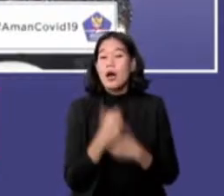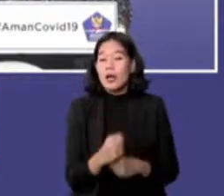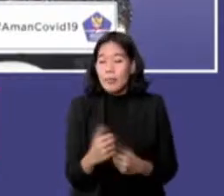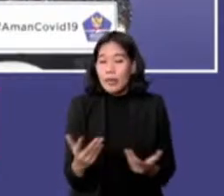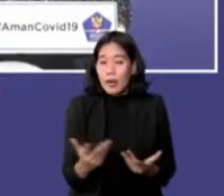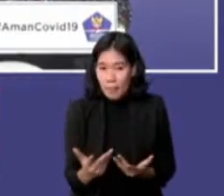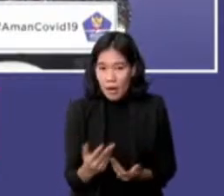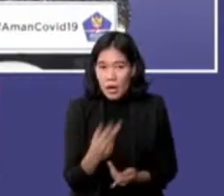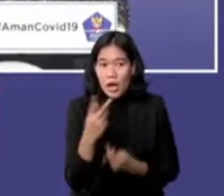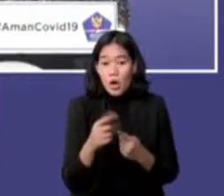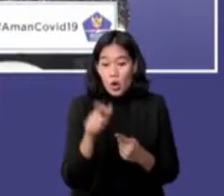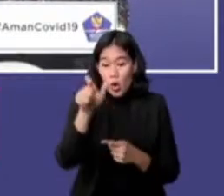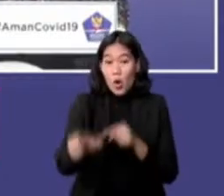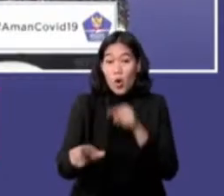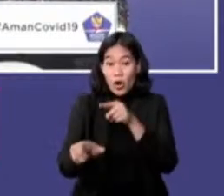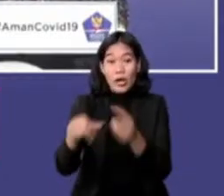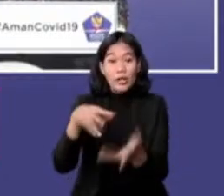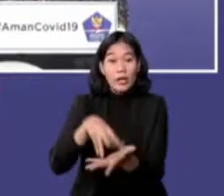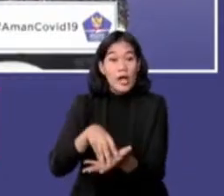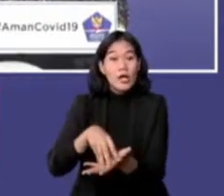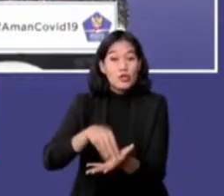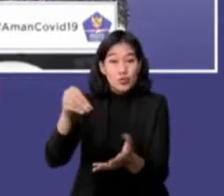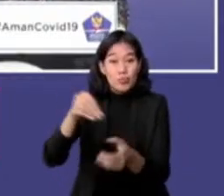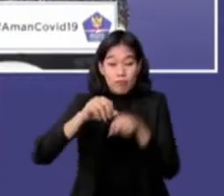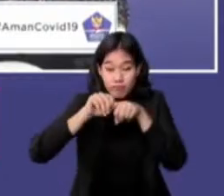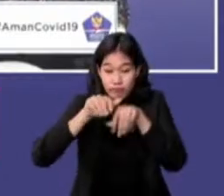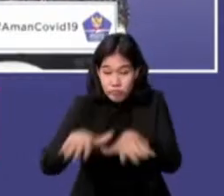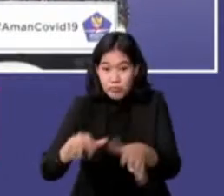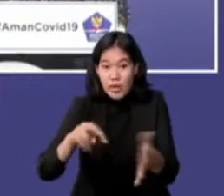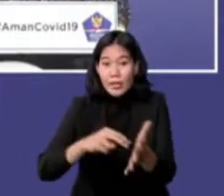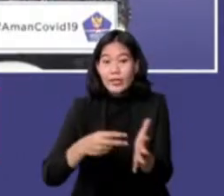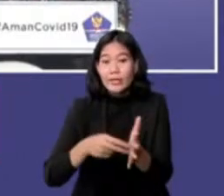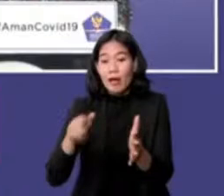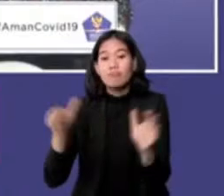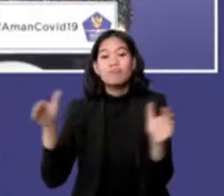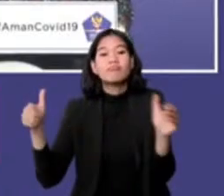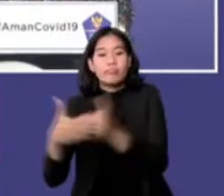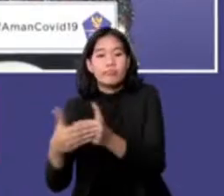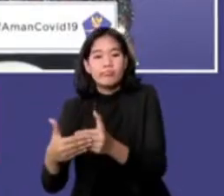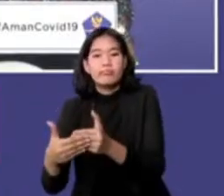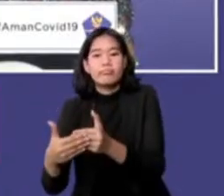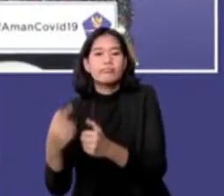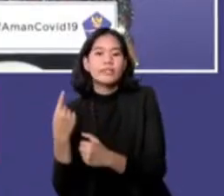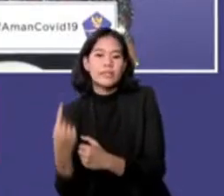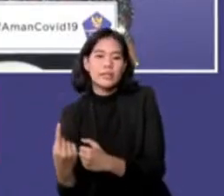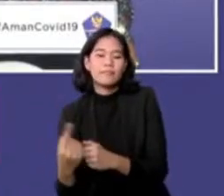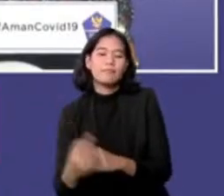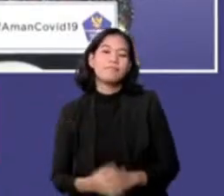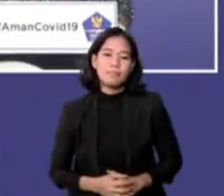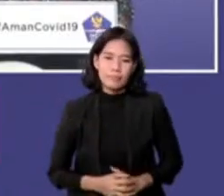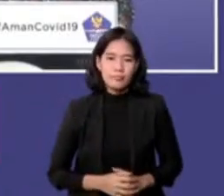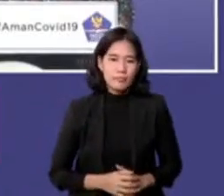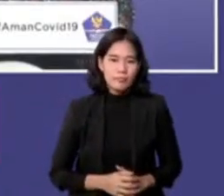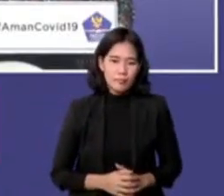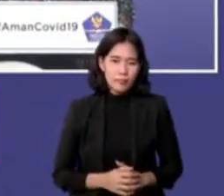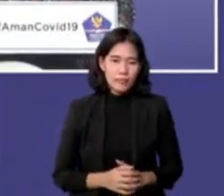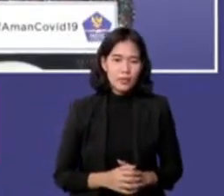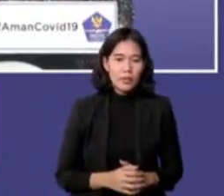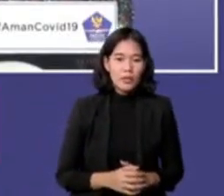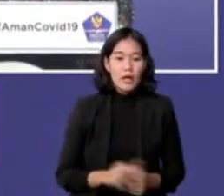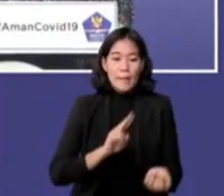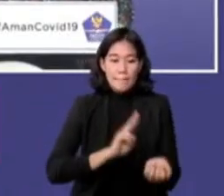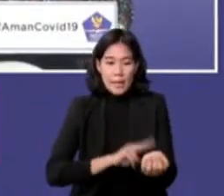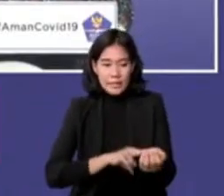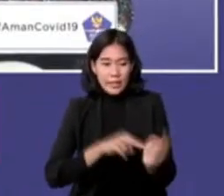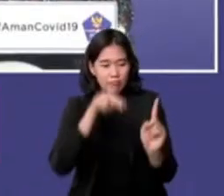kalau akan menjadi sumber penularan dengan melalui testing yang agresif, maka kita bisa melakukan isolasi dengan cepat. Kemudian